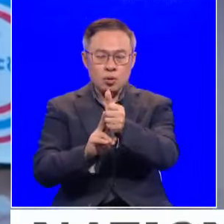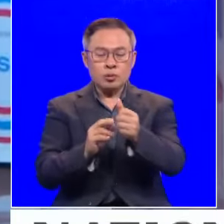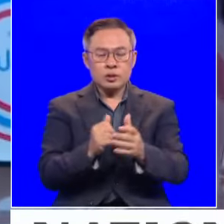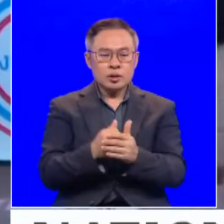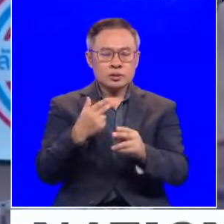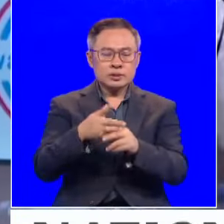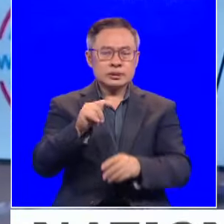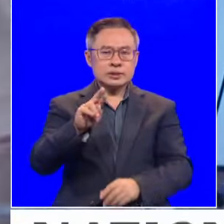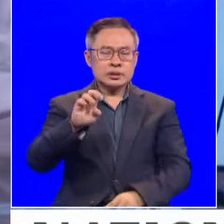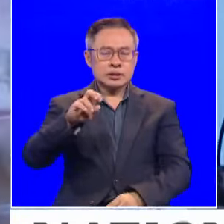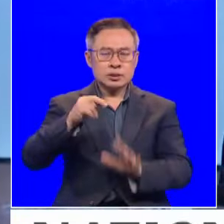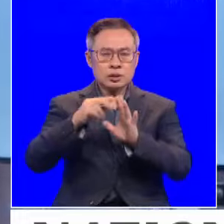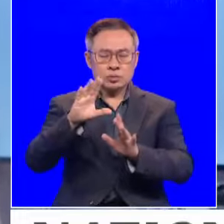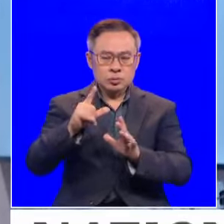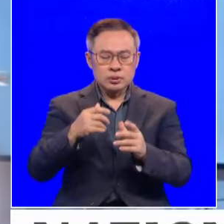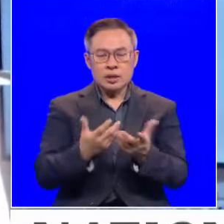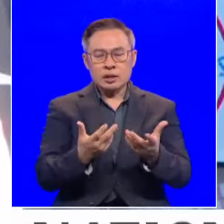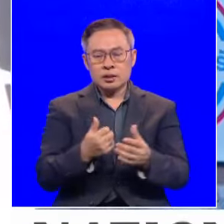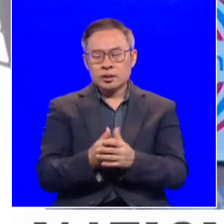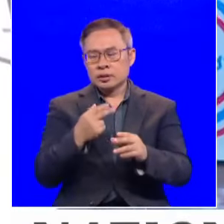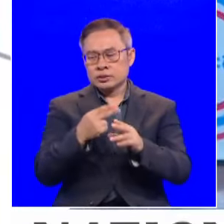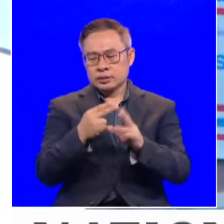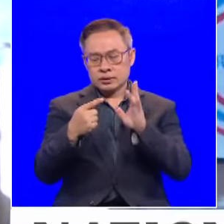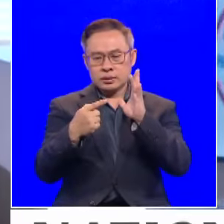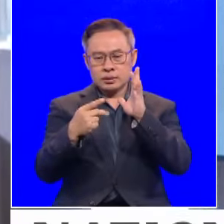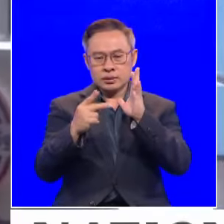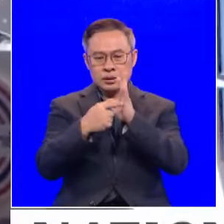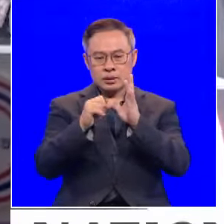ชเทียนทองพลเอกกฤตโยธินสัสิ